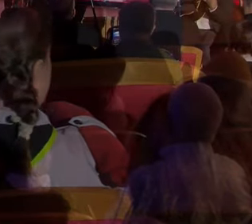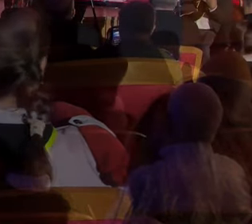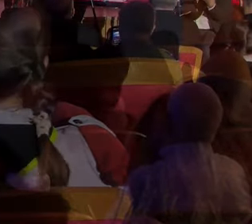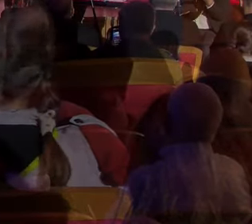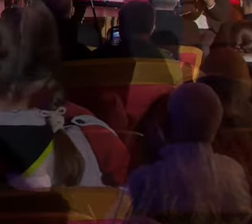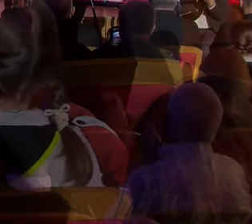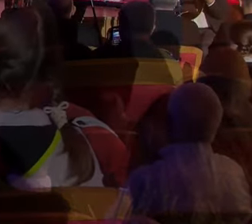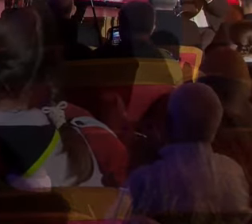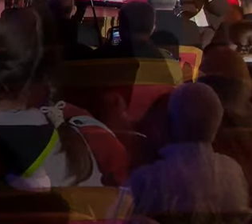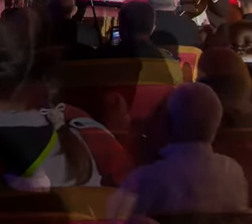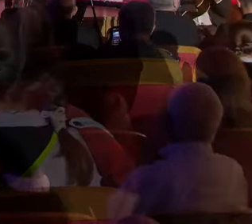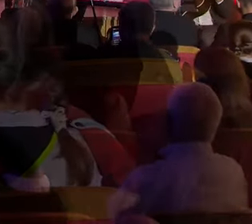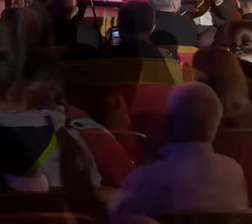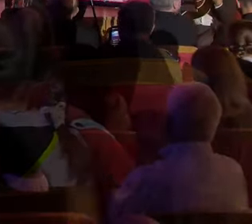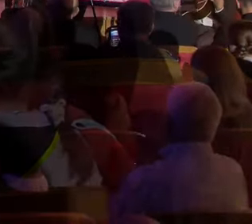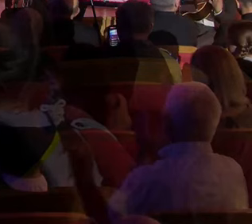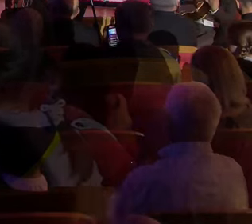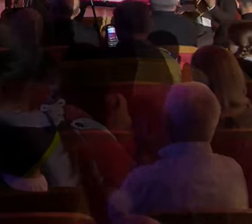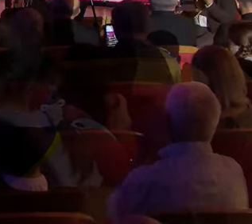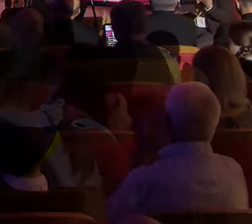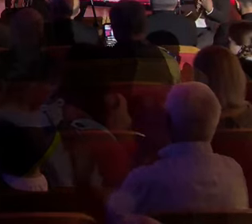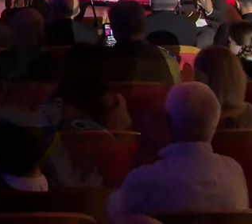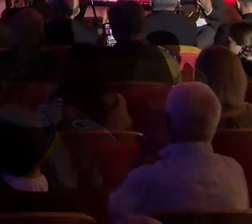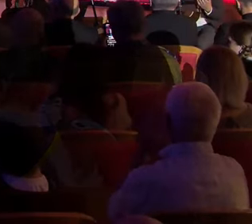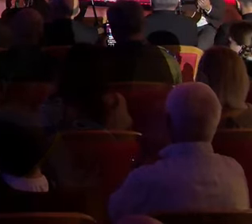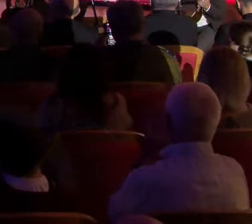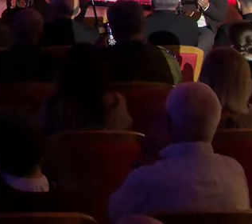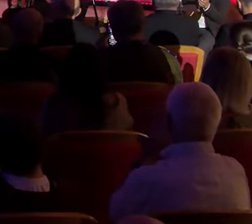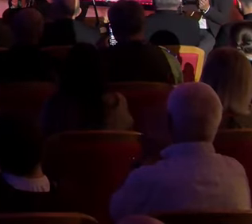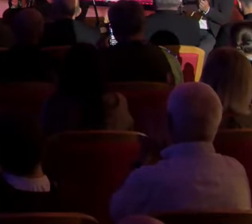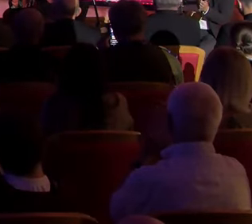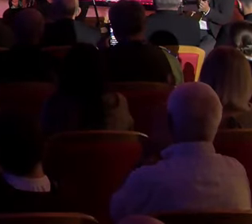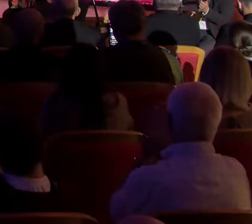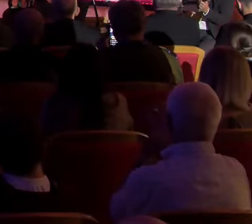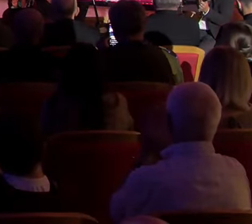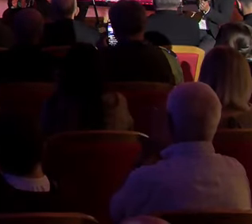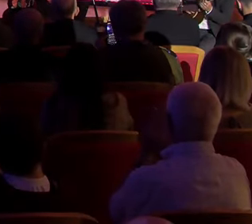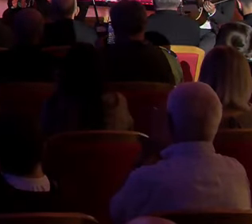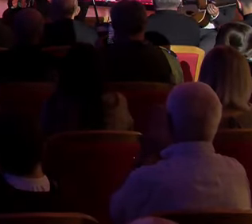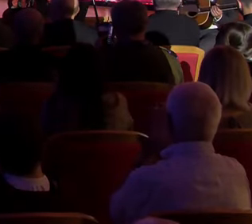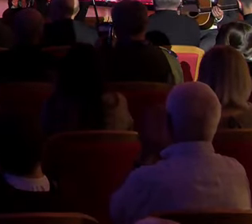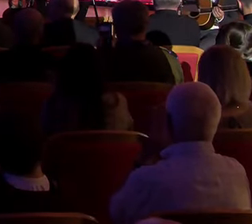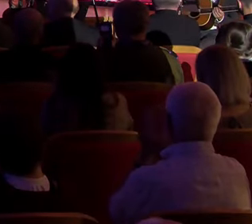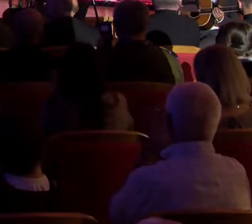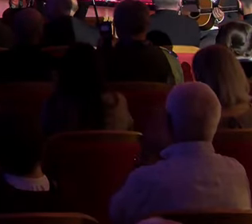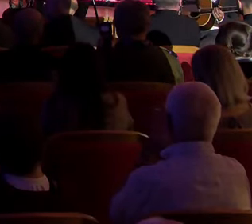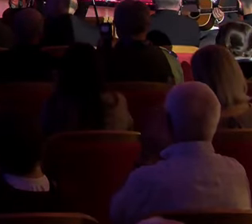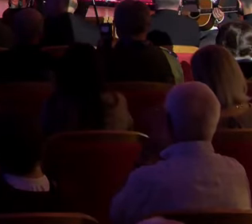dziękuję.